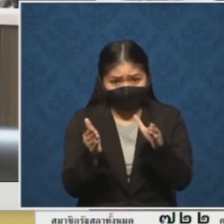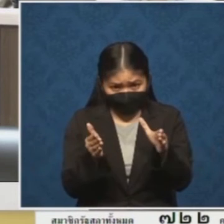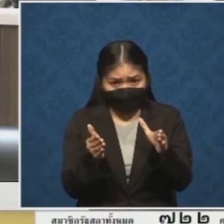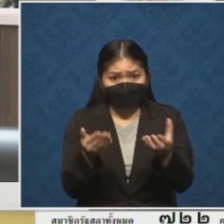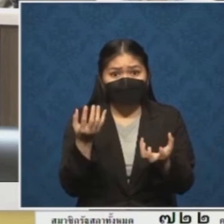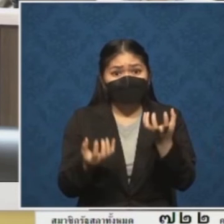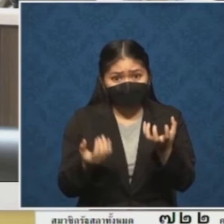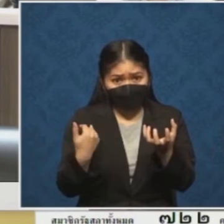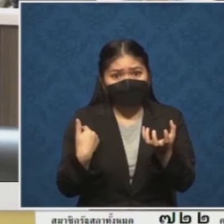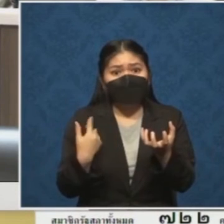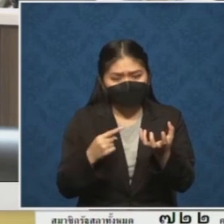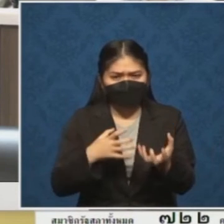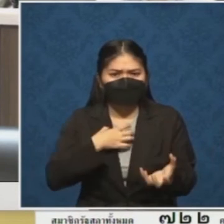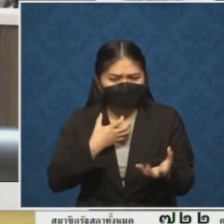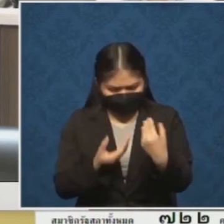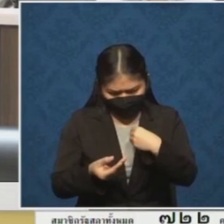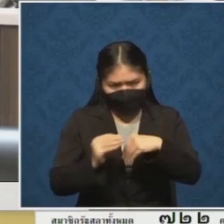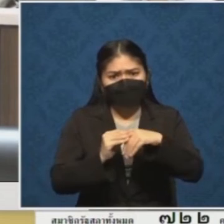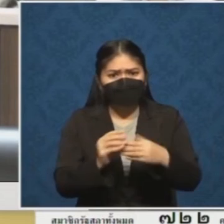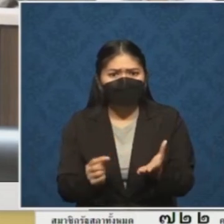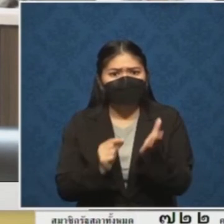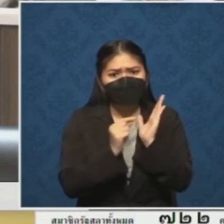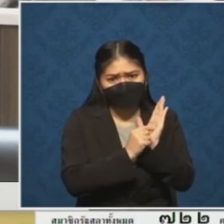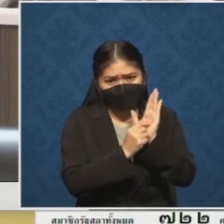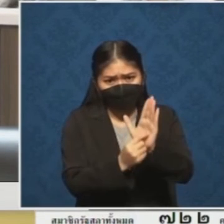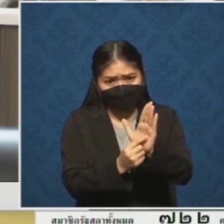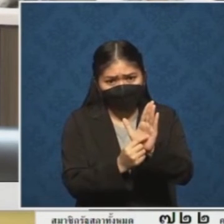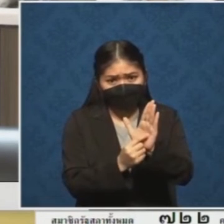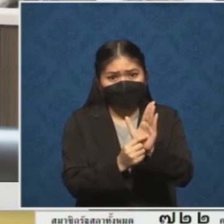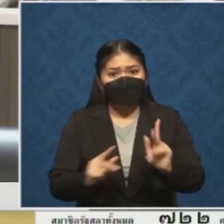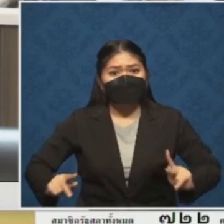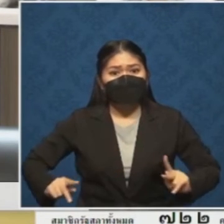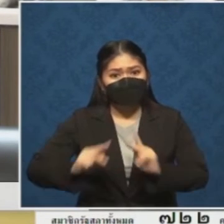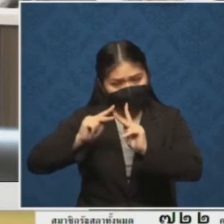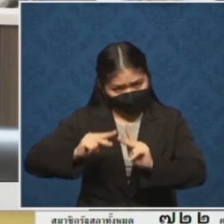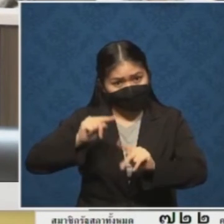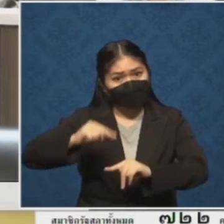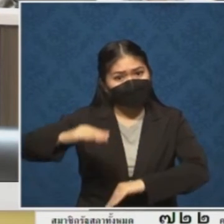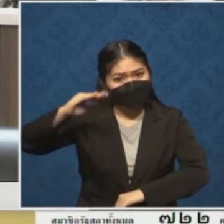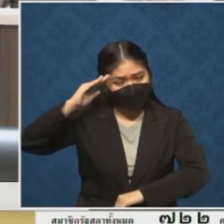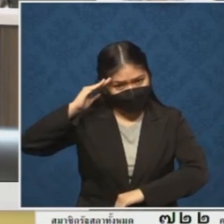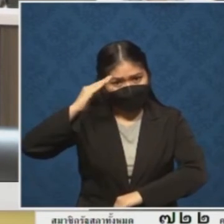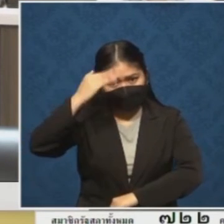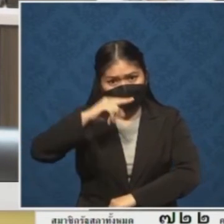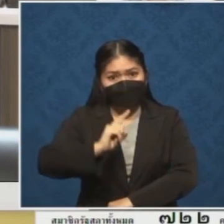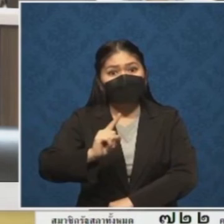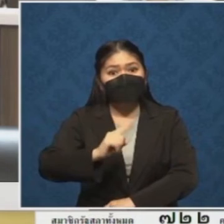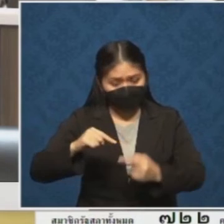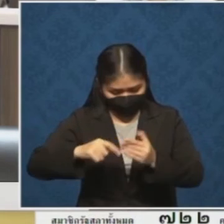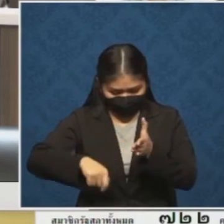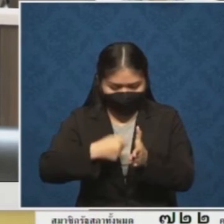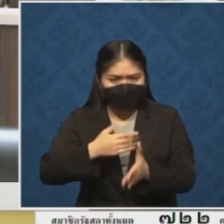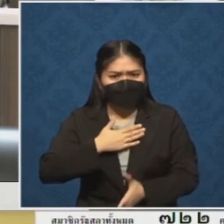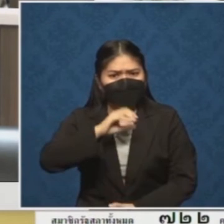ก็อยากให้ระบุถึงกระทรวงกลาโหมไปด้วยเพราะด้วยเหตุผลตามที่ผมได้เรียน